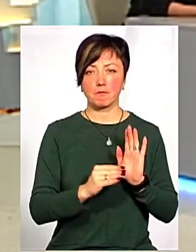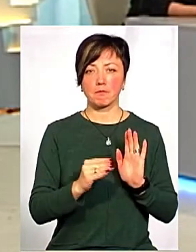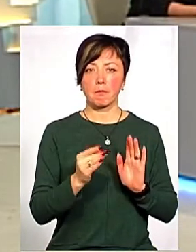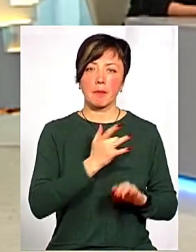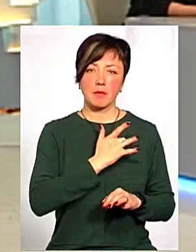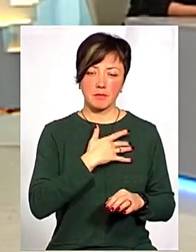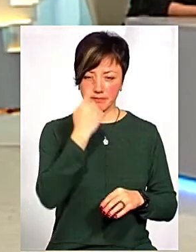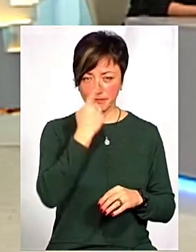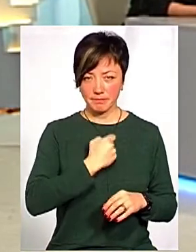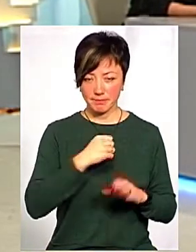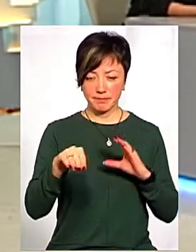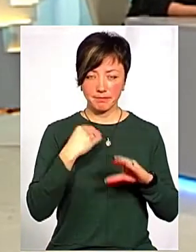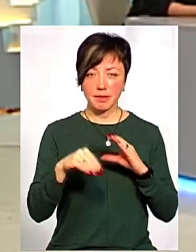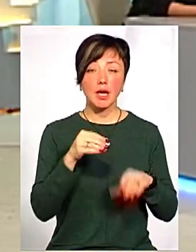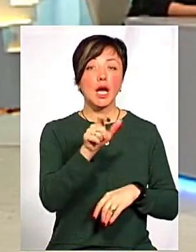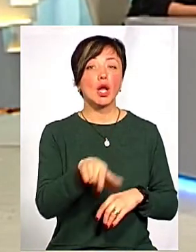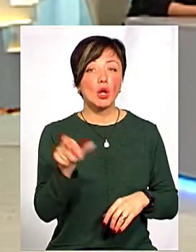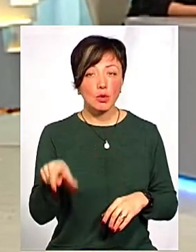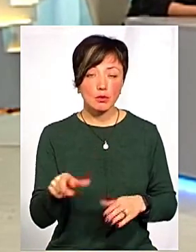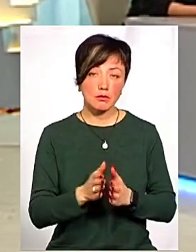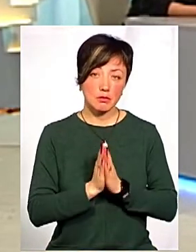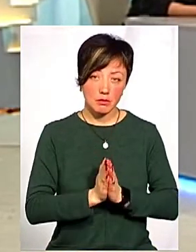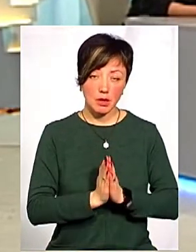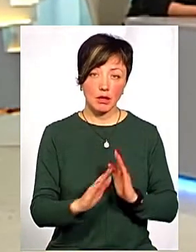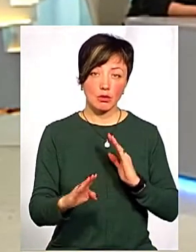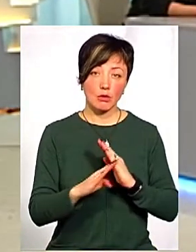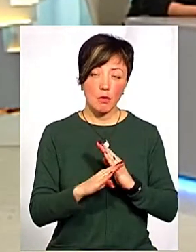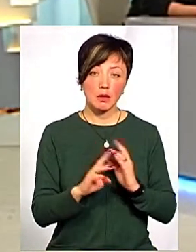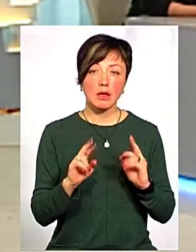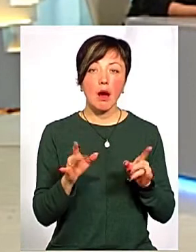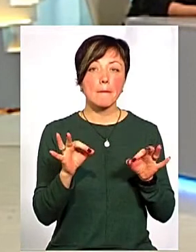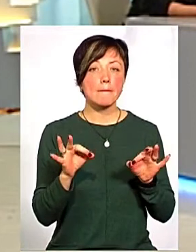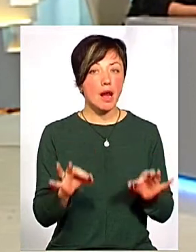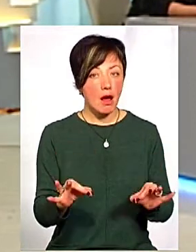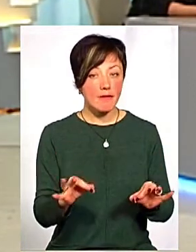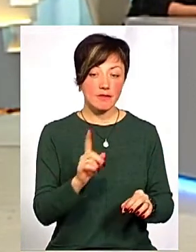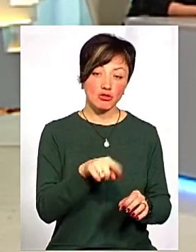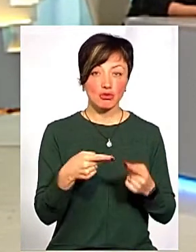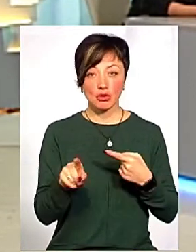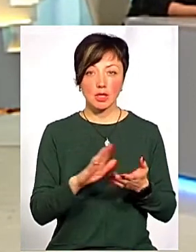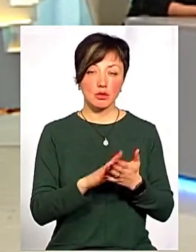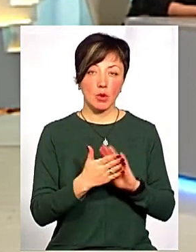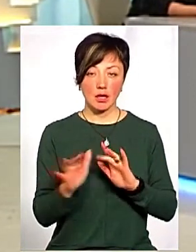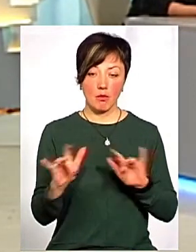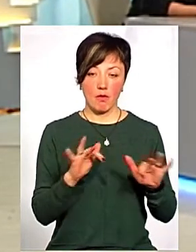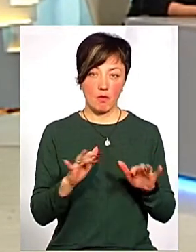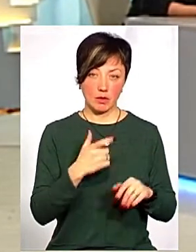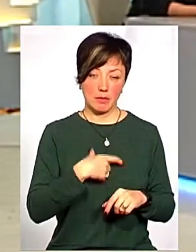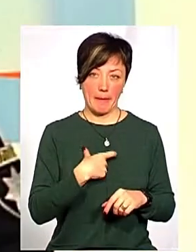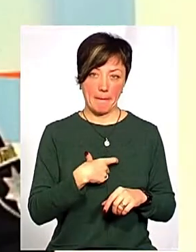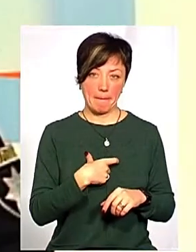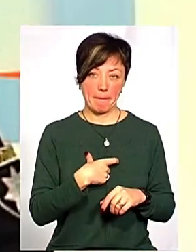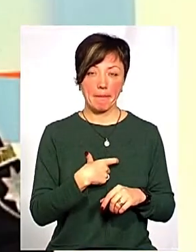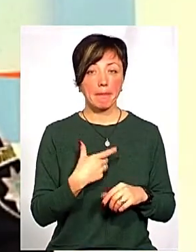в приватних повідомленнях люди з проханням допомогти, як правильно в тій чи іншій ситуації